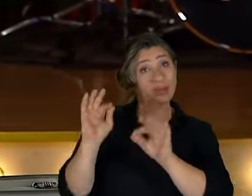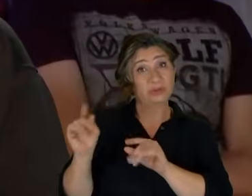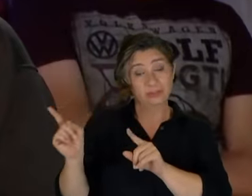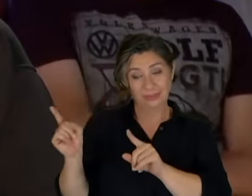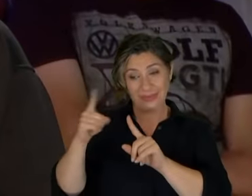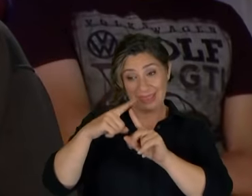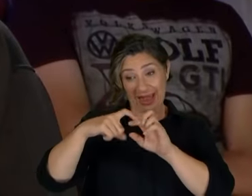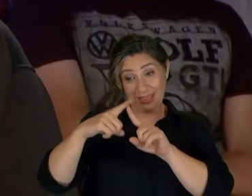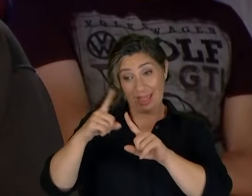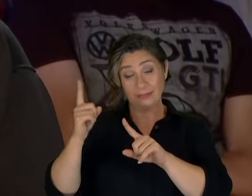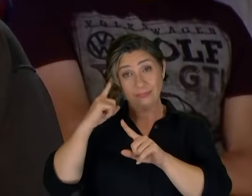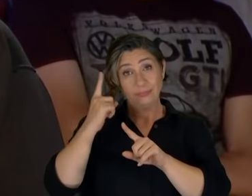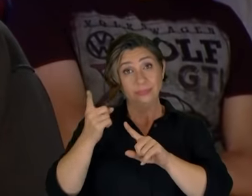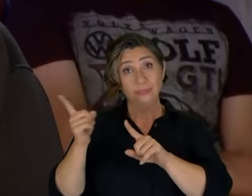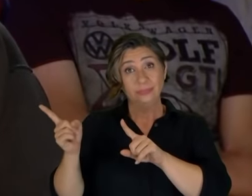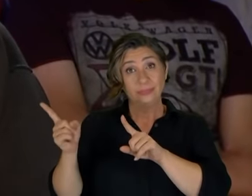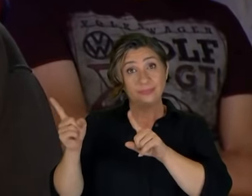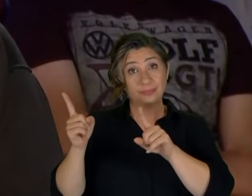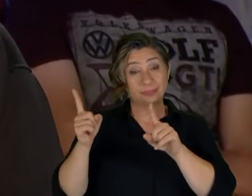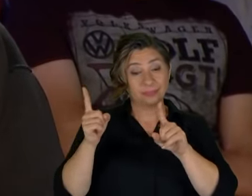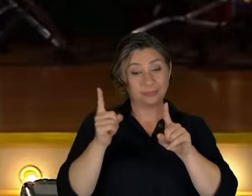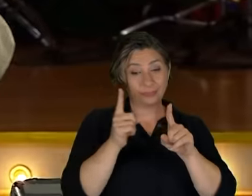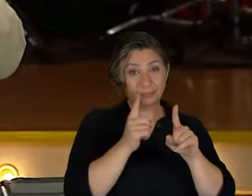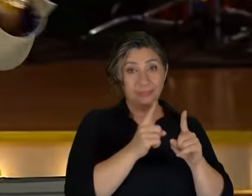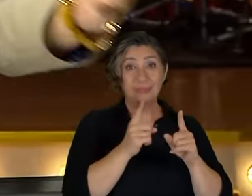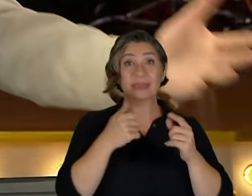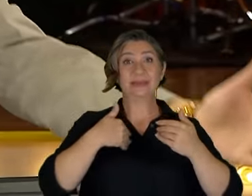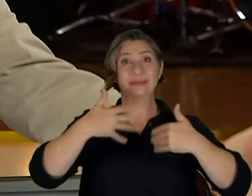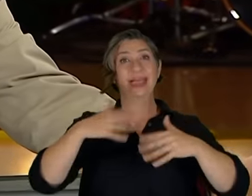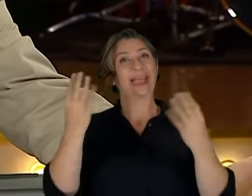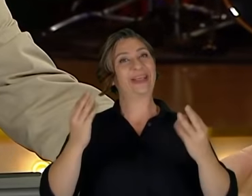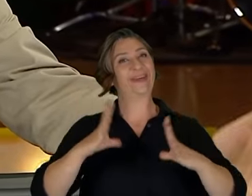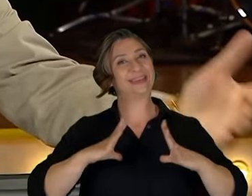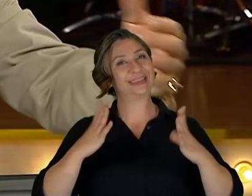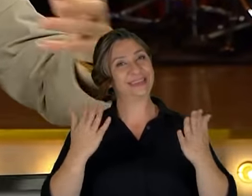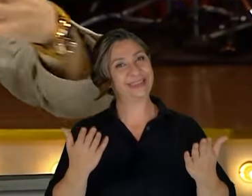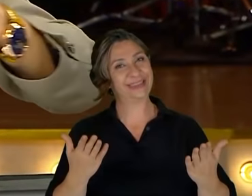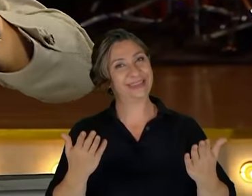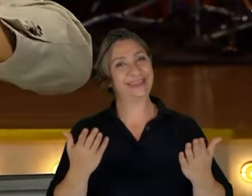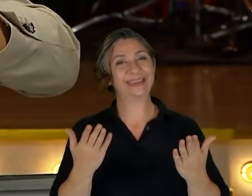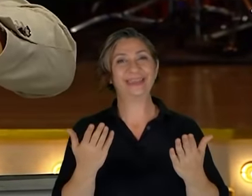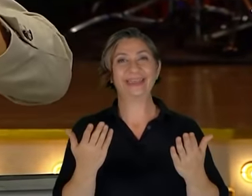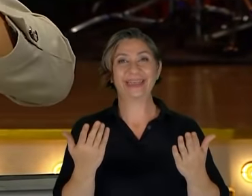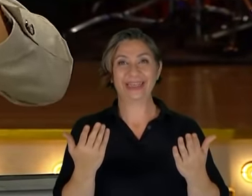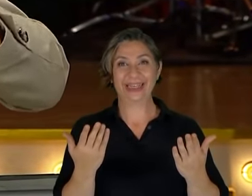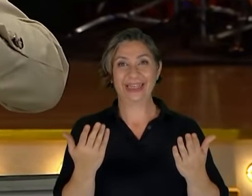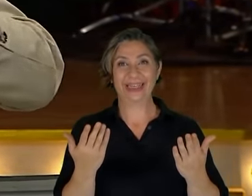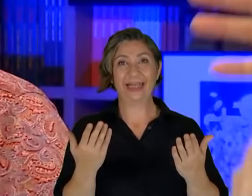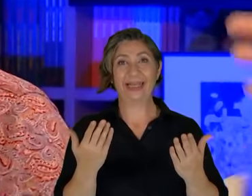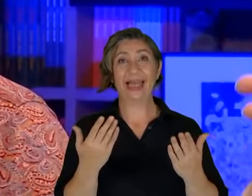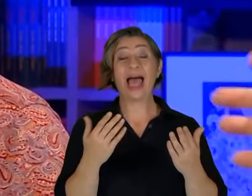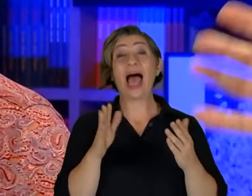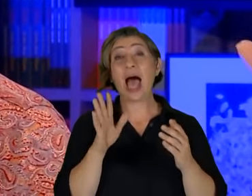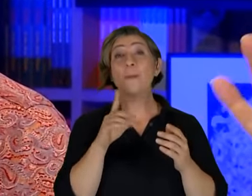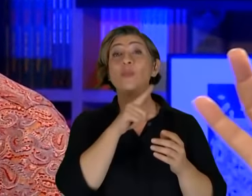Bizim TRT'yi, MRT'yi düşün. Ondan sonra sahneye çıkınca efendim iyi ki varsınız. Değil mi? Tamam, yani, ben bir şey... Ama